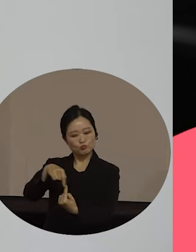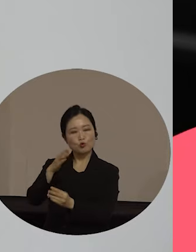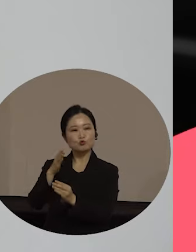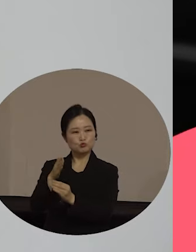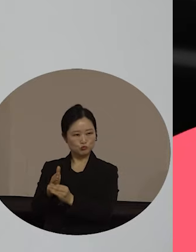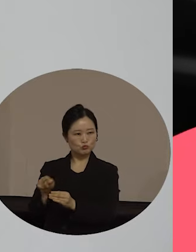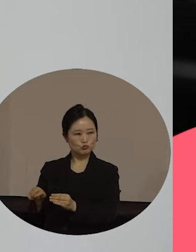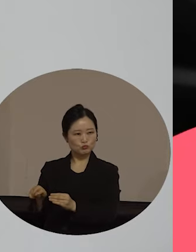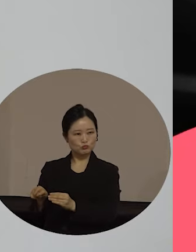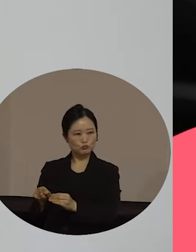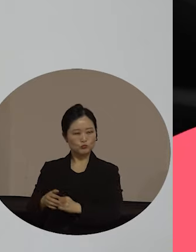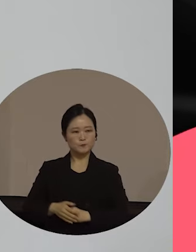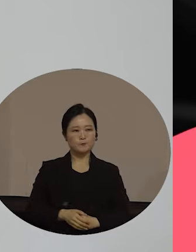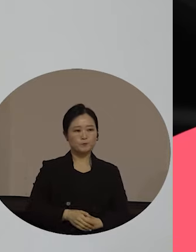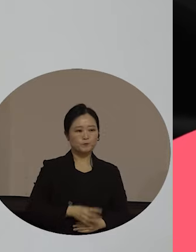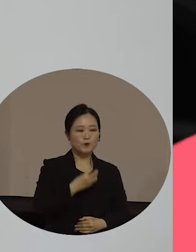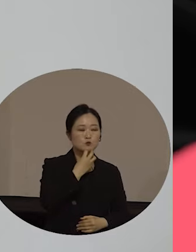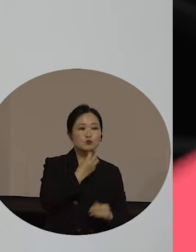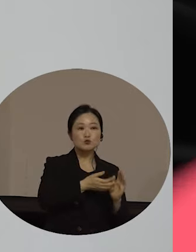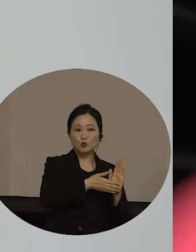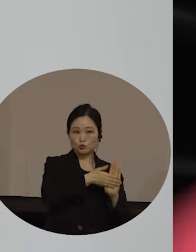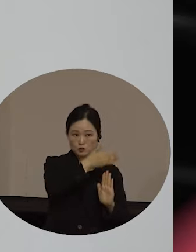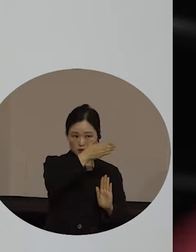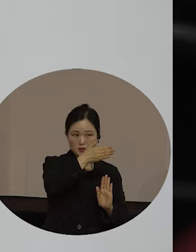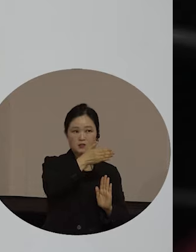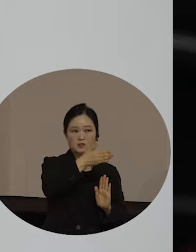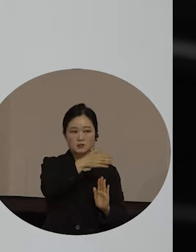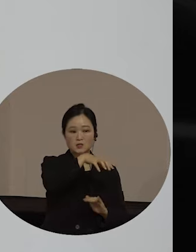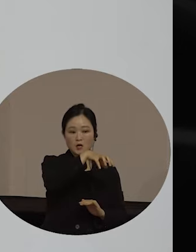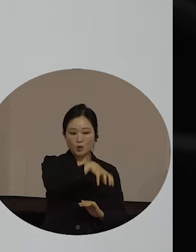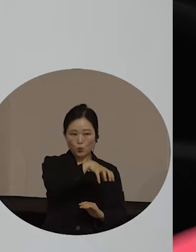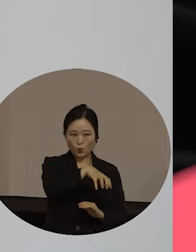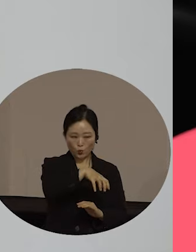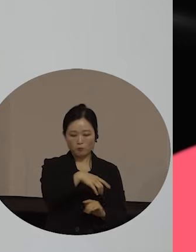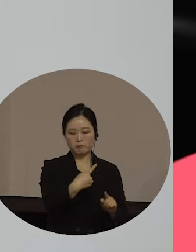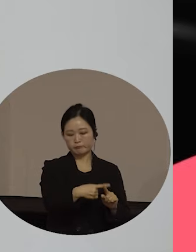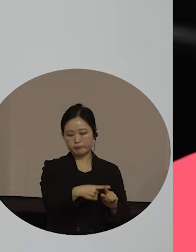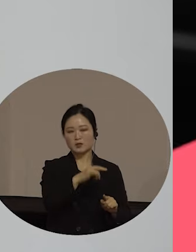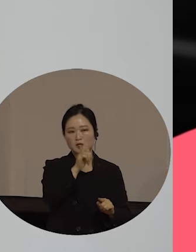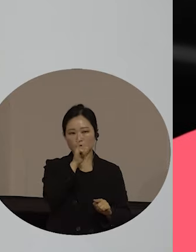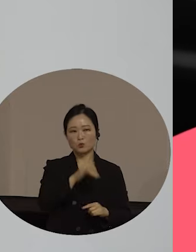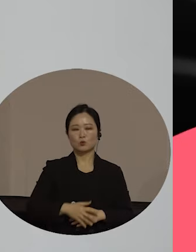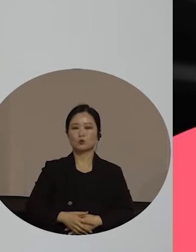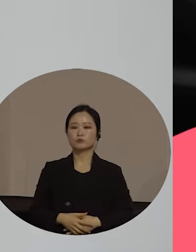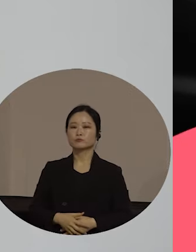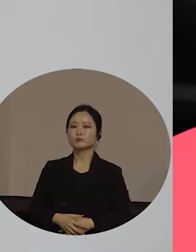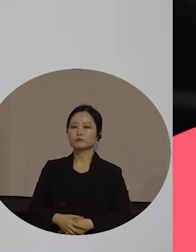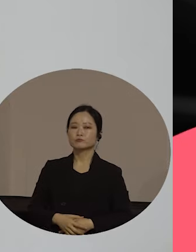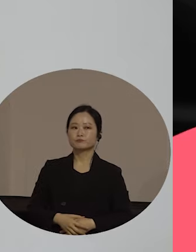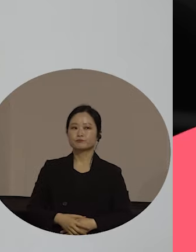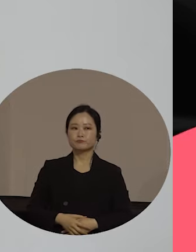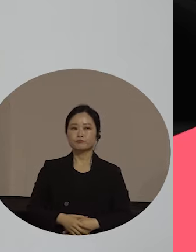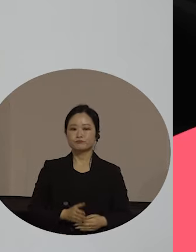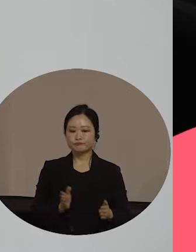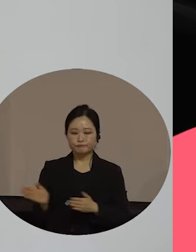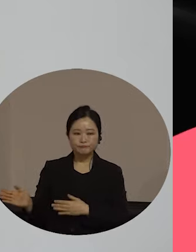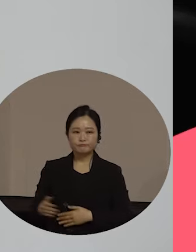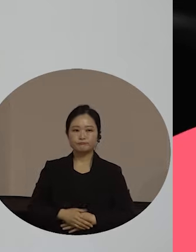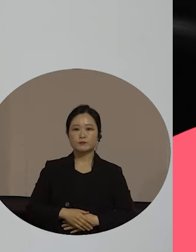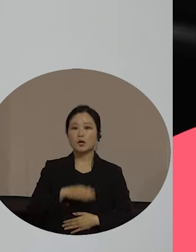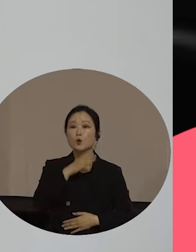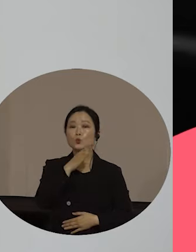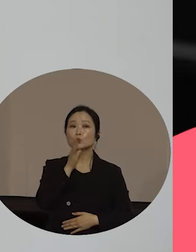서울시의 50플러스 재단에서 하는 다양한 인생학교들 이런 것들이 있고, 노년 같은 경우는 저희가 또 작년에 새